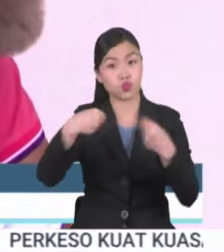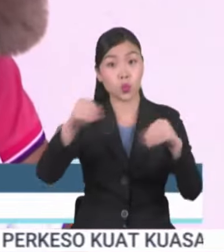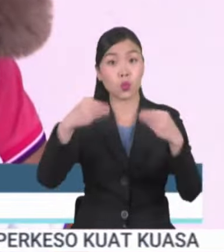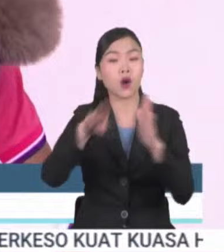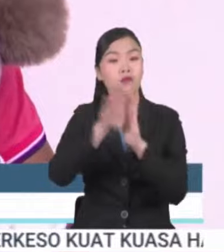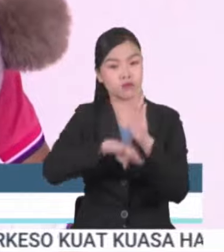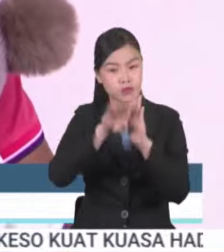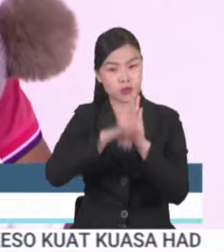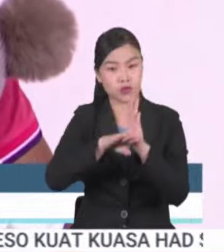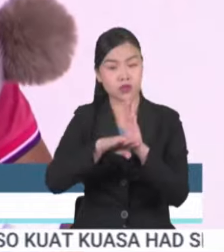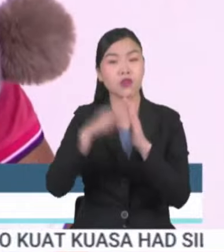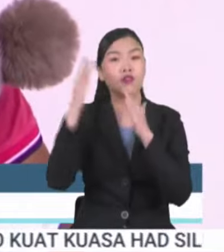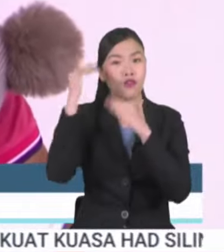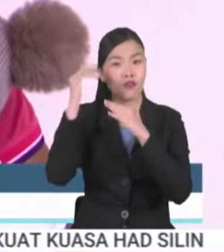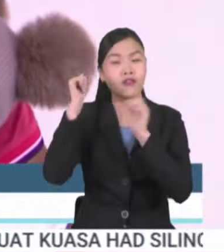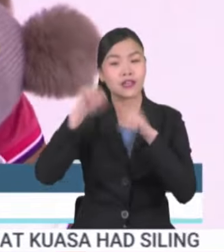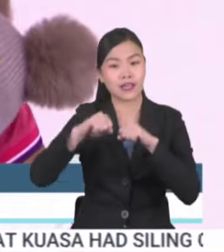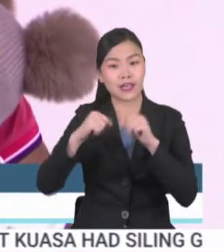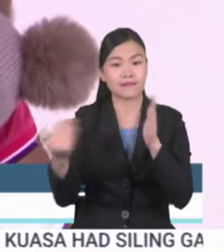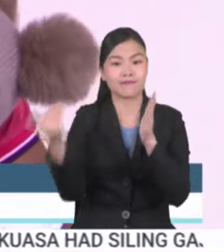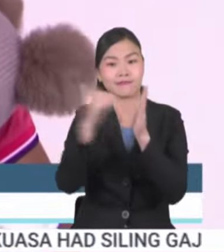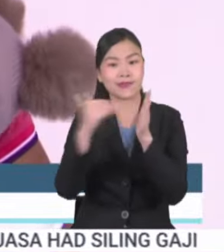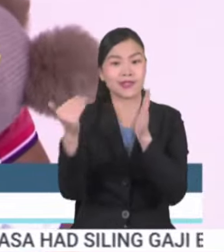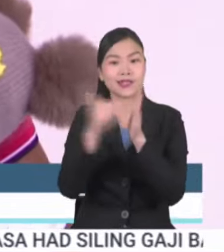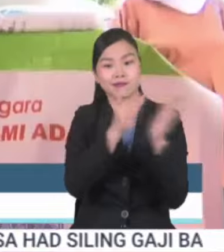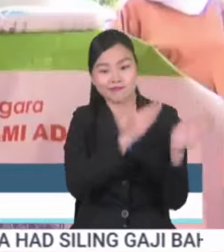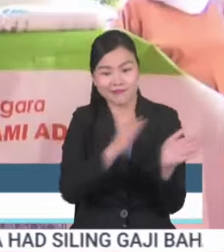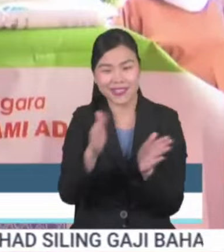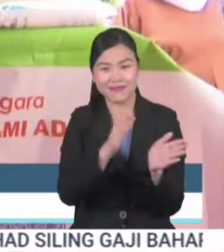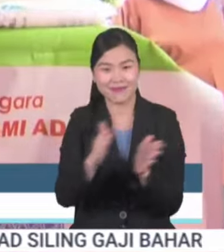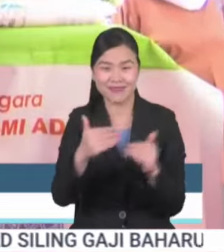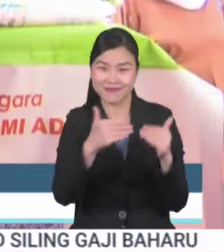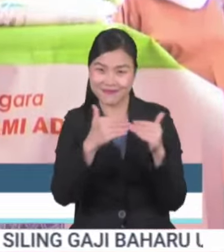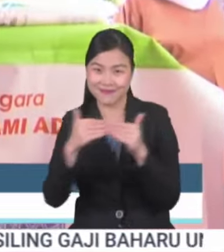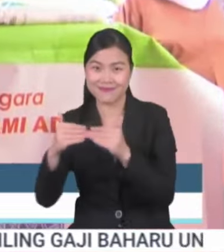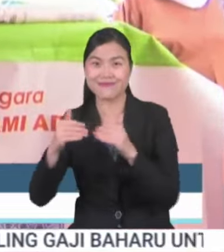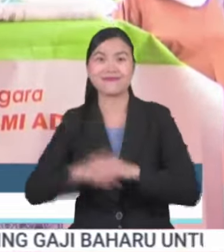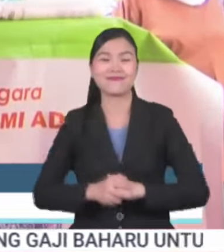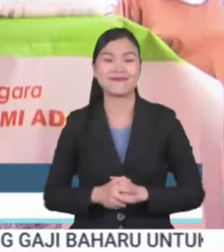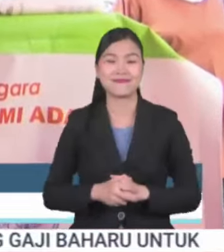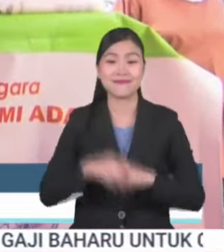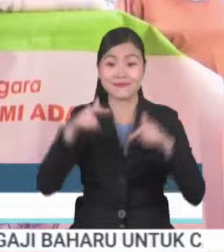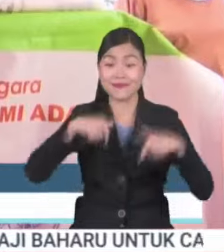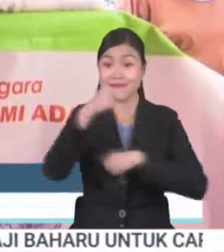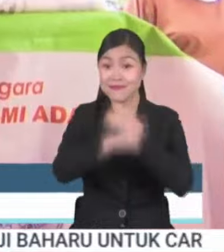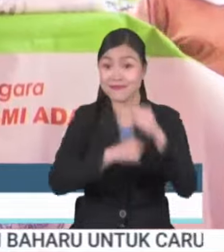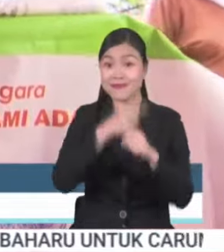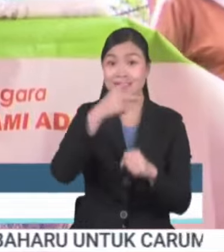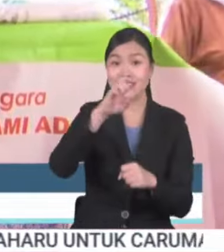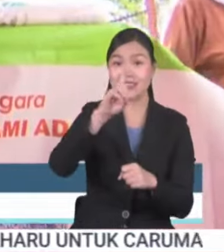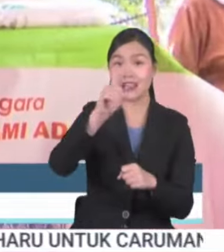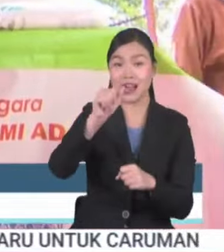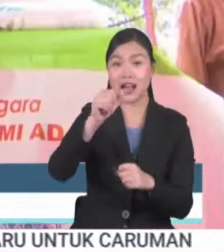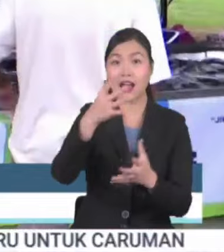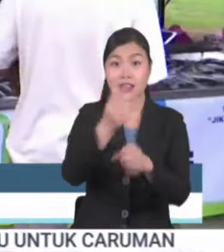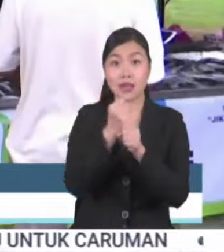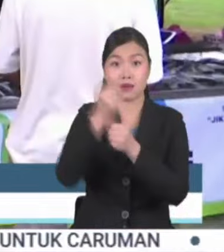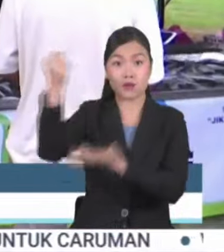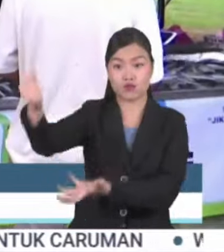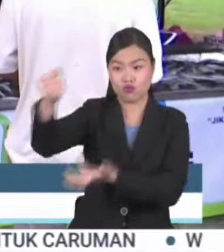Bolehlah dibuat lagi. InsyaAllah bolehlah sambung-sambung lagi buat lah. Tahun ini, Kedah menerima peruntukan